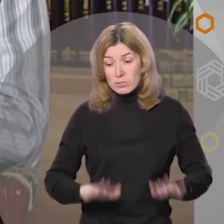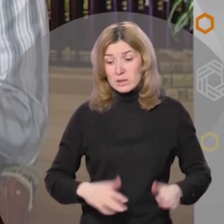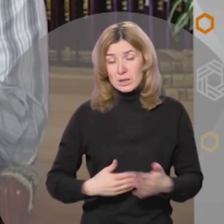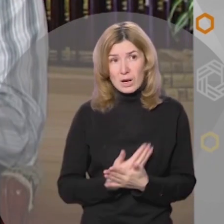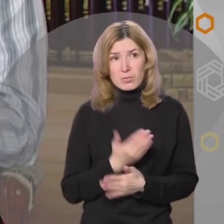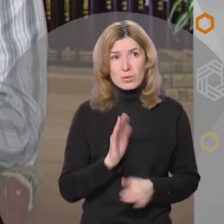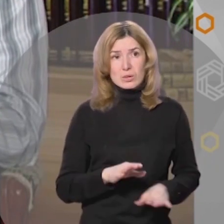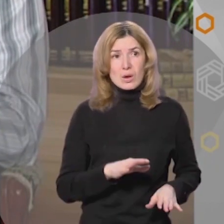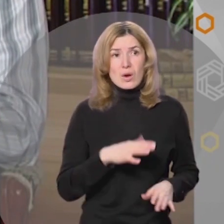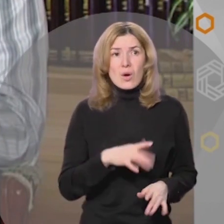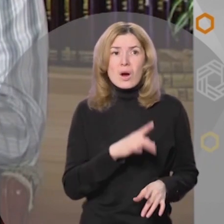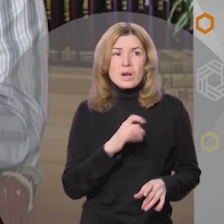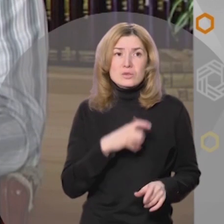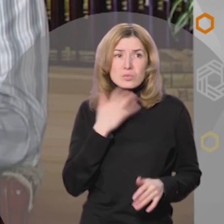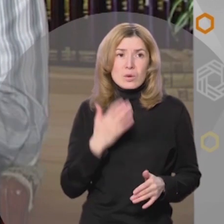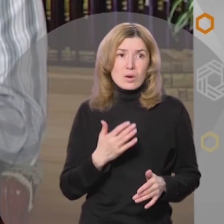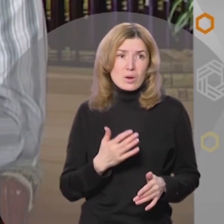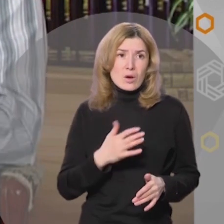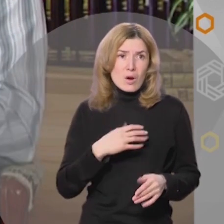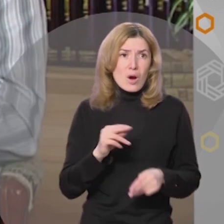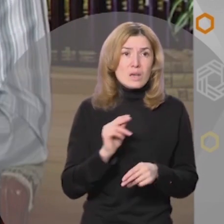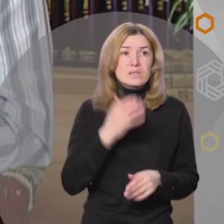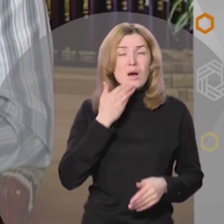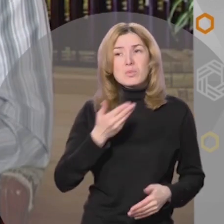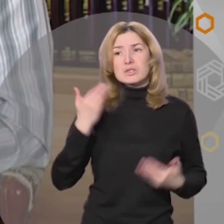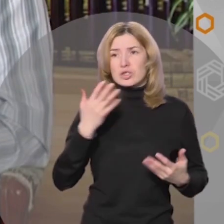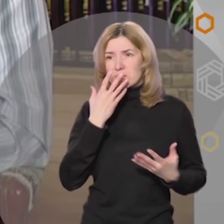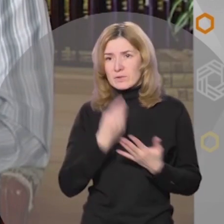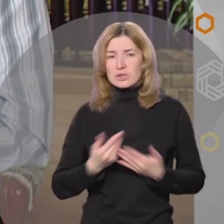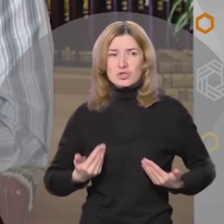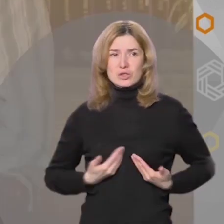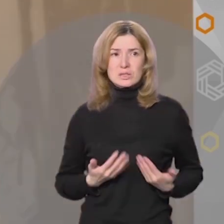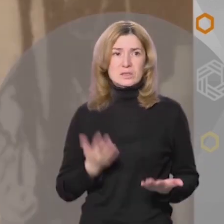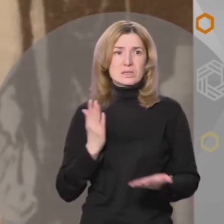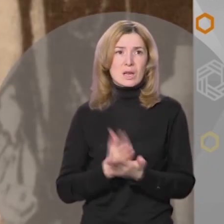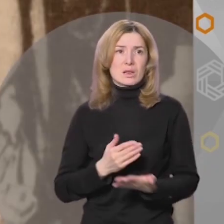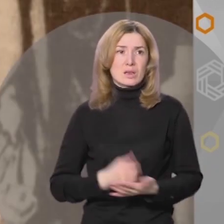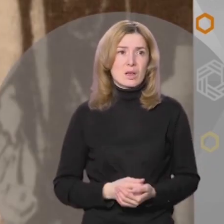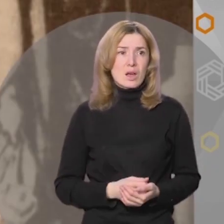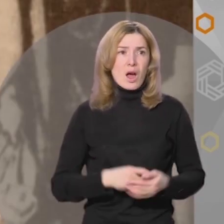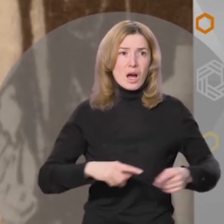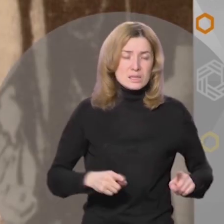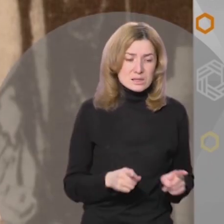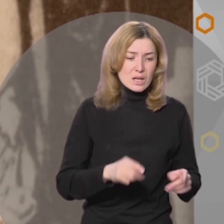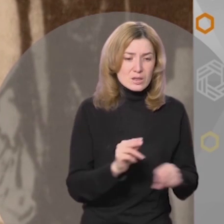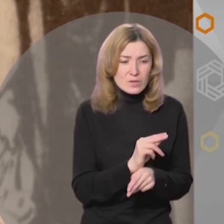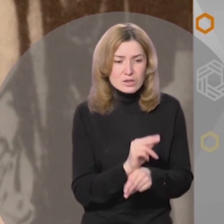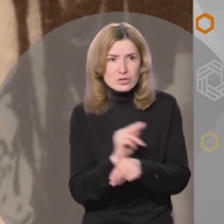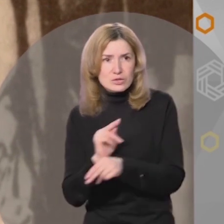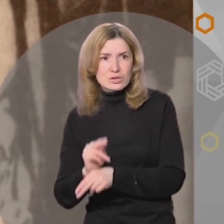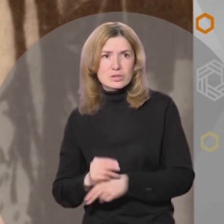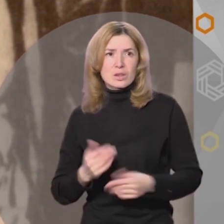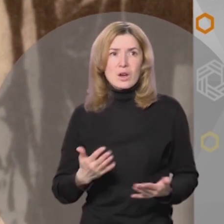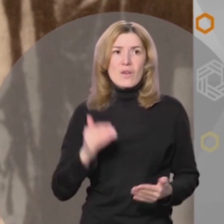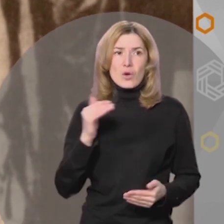работы Гааз сразу же стал добиваться облегчения условий жизни арестантов. Провожая каторжанный